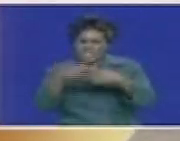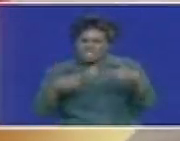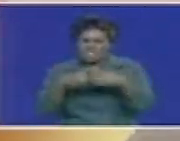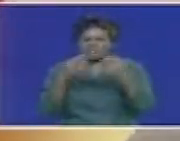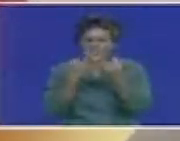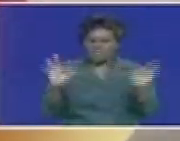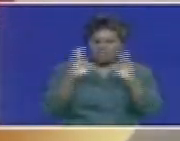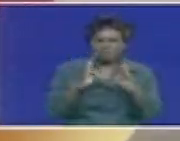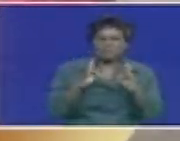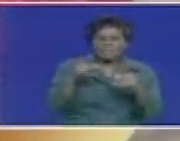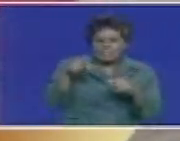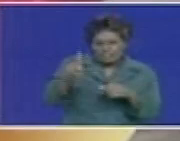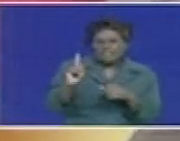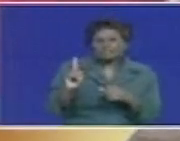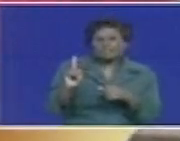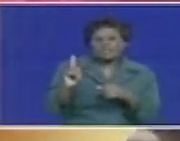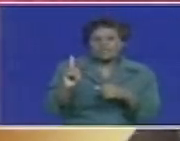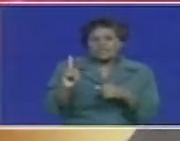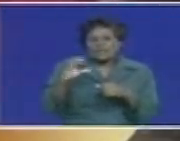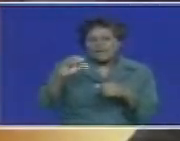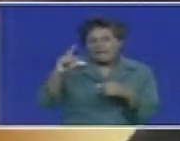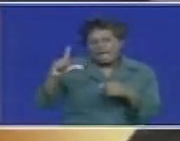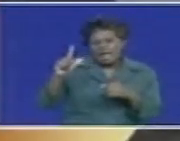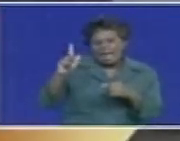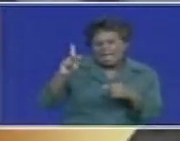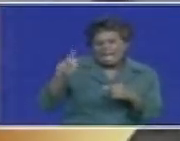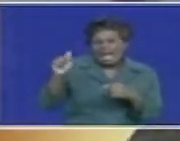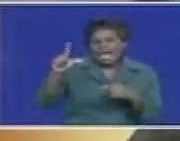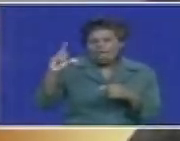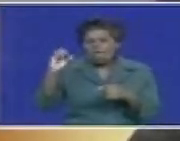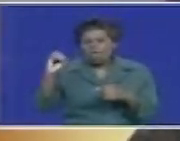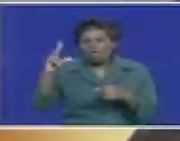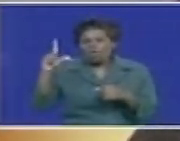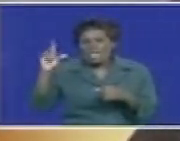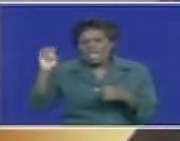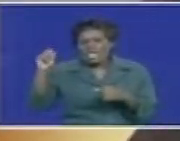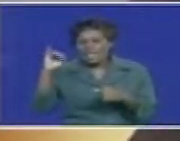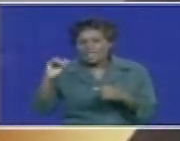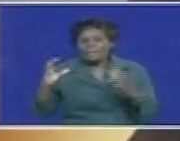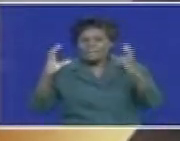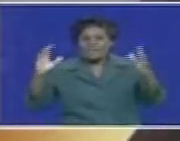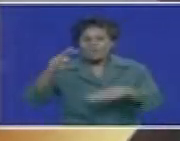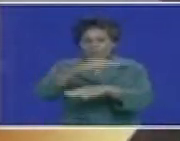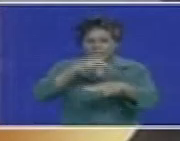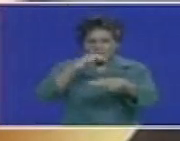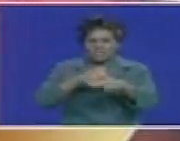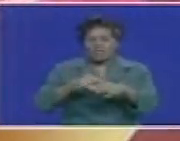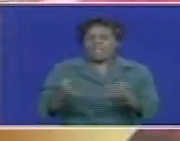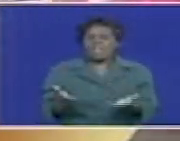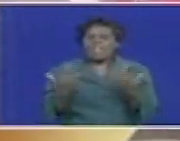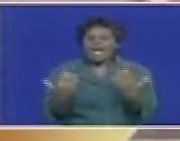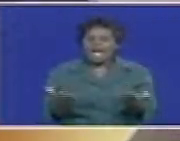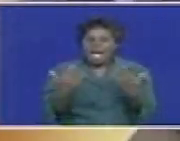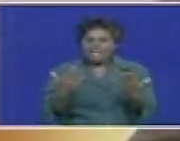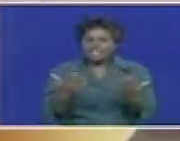nchini. Wachezaji wa klabu ya Kaluleni walishiriki mashindano hayo. Bingwa wa taifa wa uzani ya lightweight John